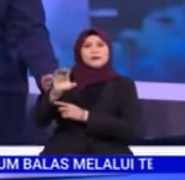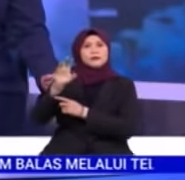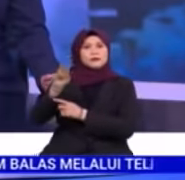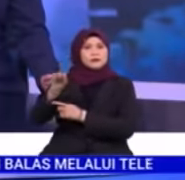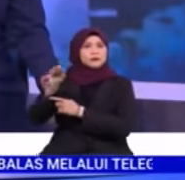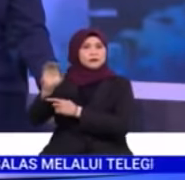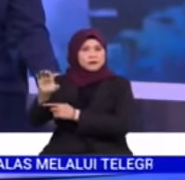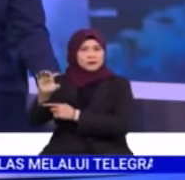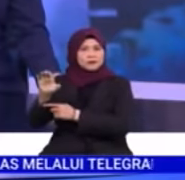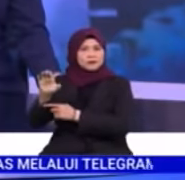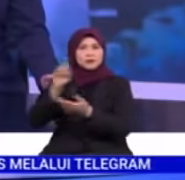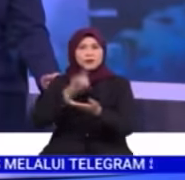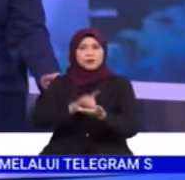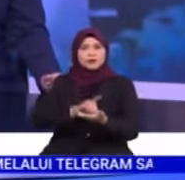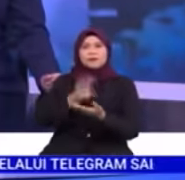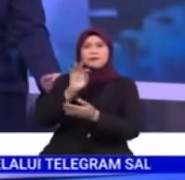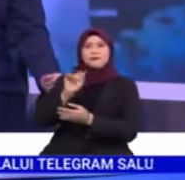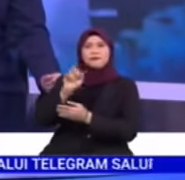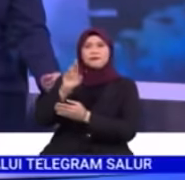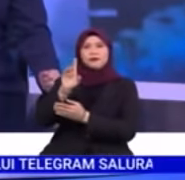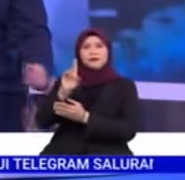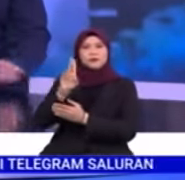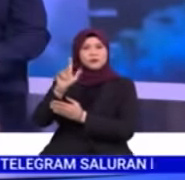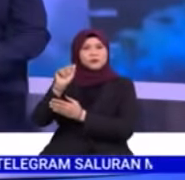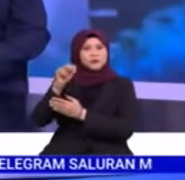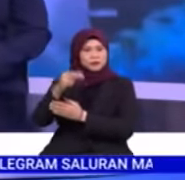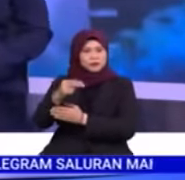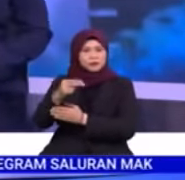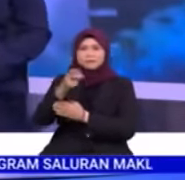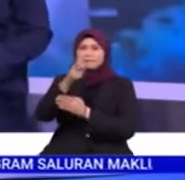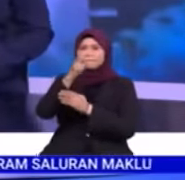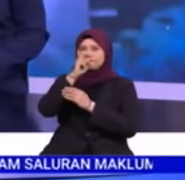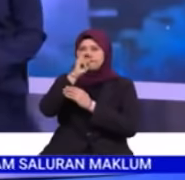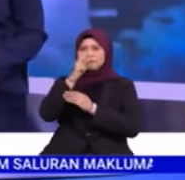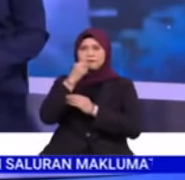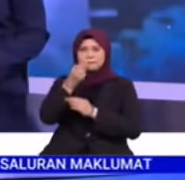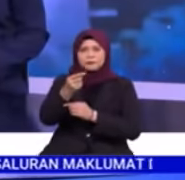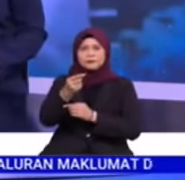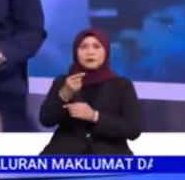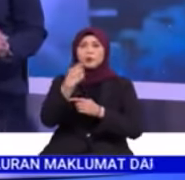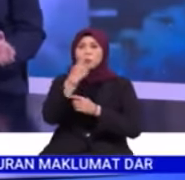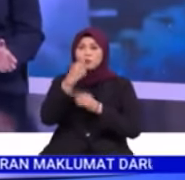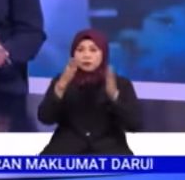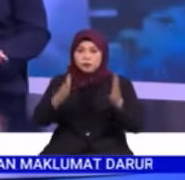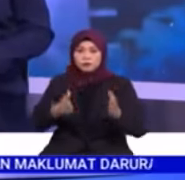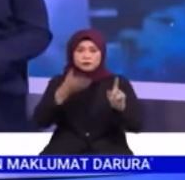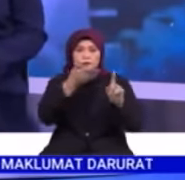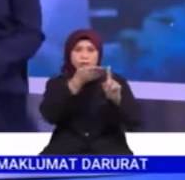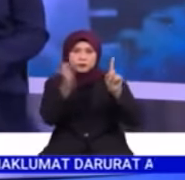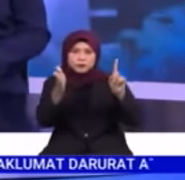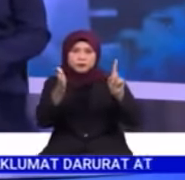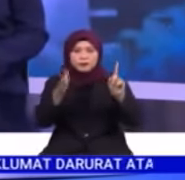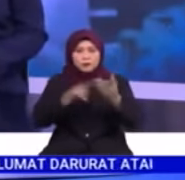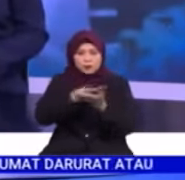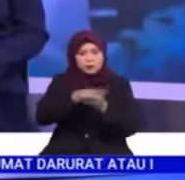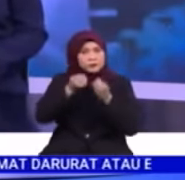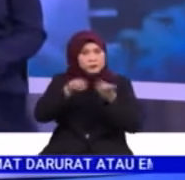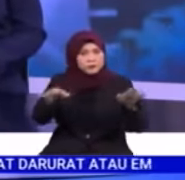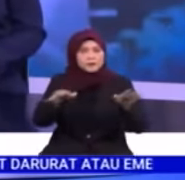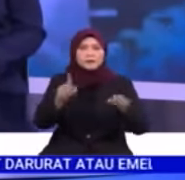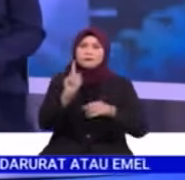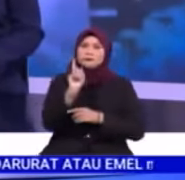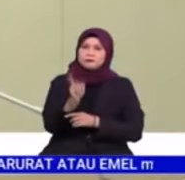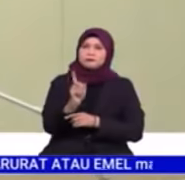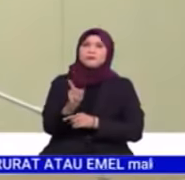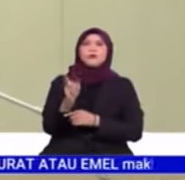multimedia mcmc dokter fadlulloh Suhaimi Abdul Malik menegaskan individu ingkar depan tindakan undang-undang